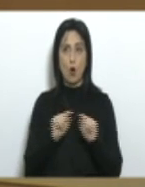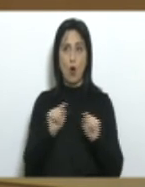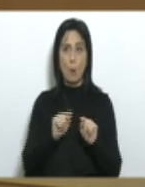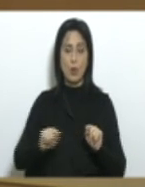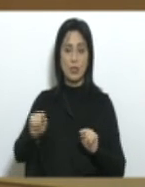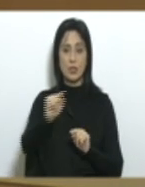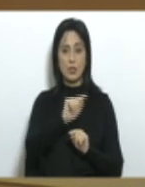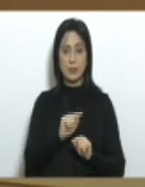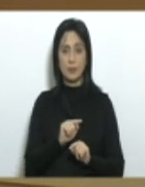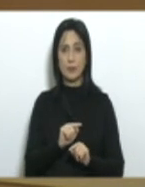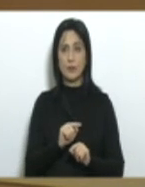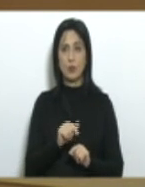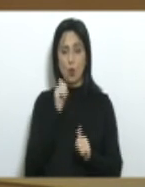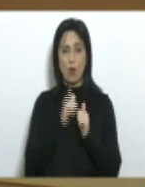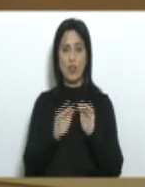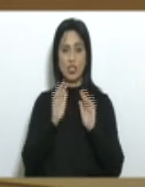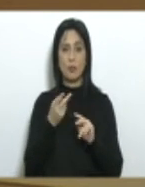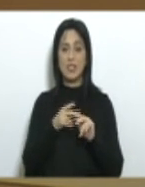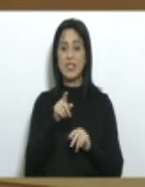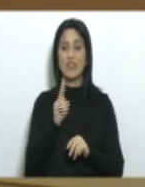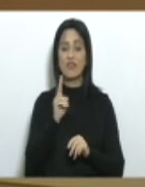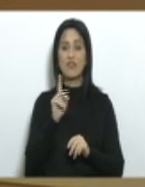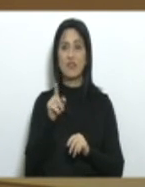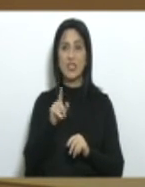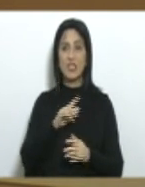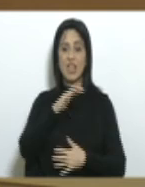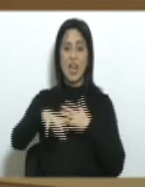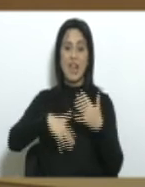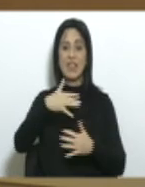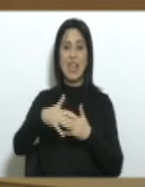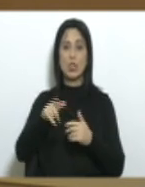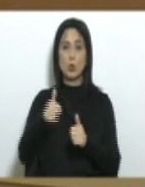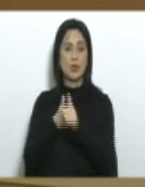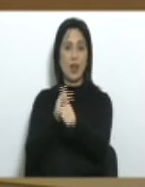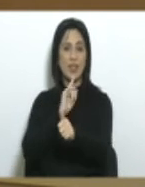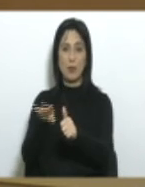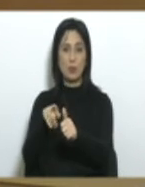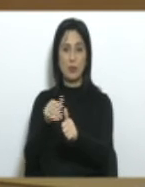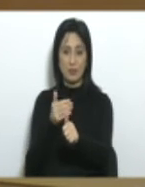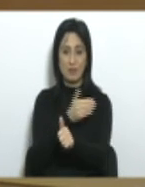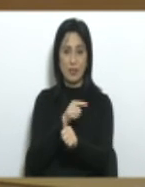ოპოზიციურ სეგმენტს, ყოველ შემთხვევაში ის, ვინც დესტრუქციას ბოლომდე არ გაყვება,